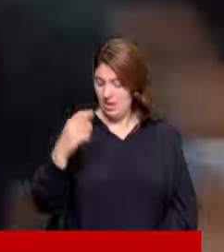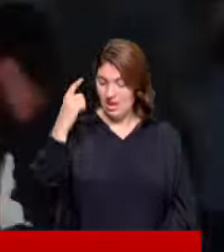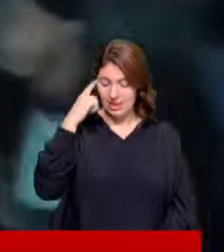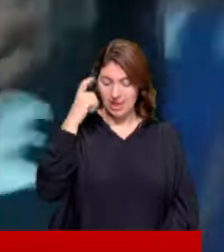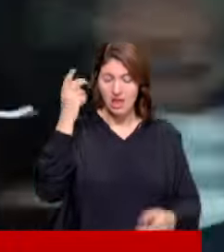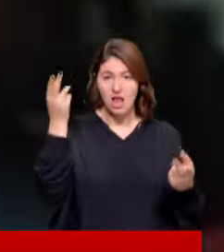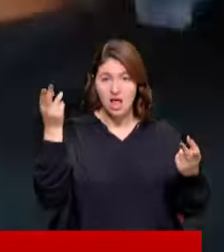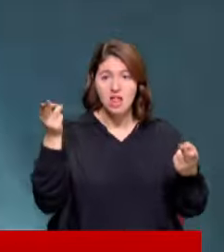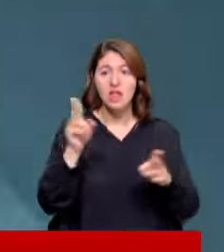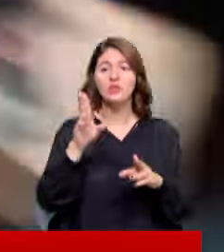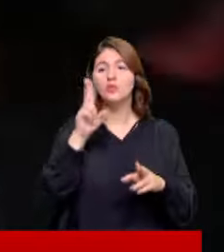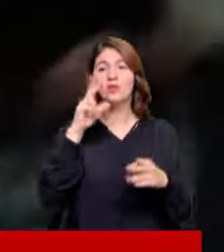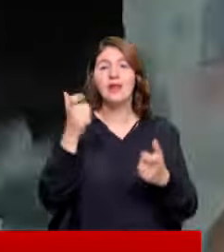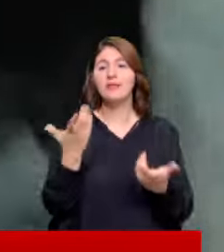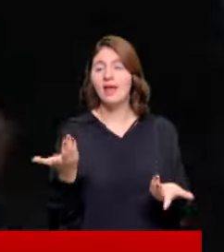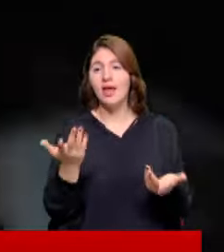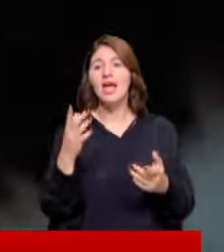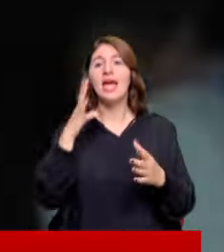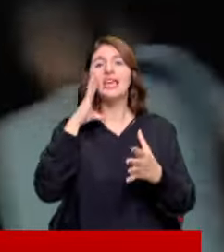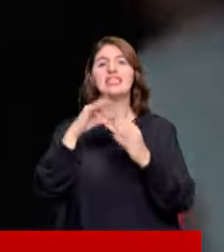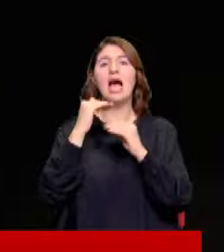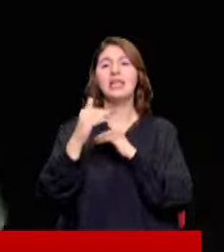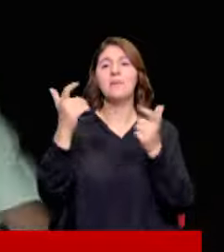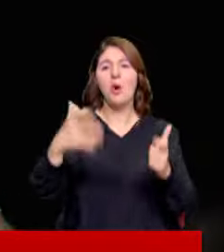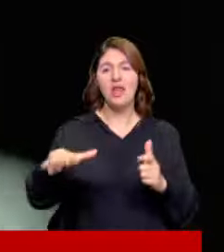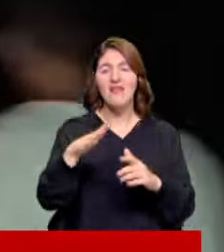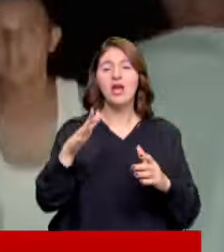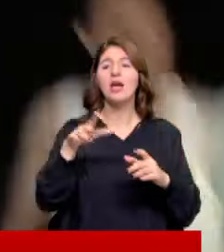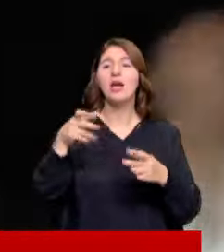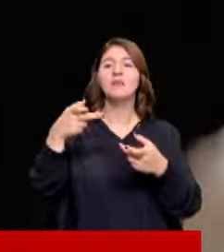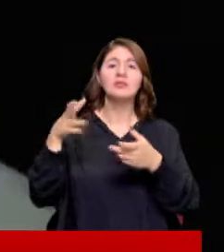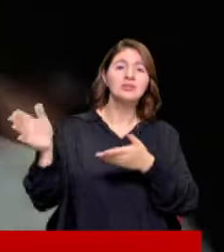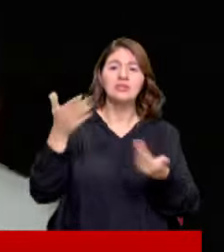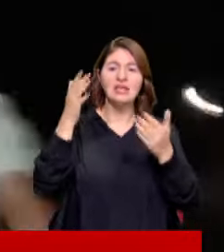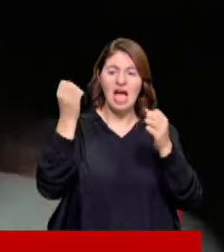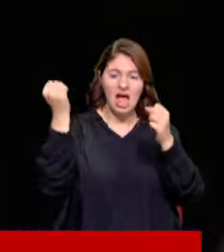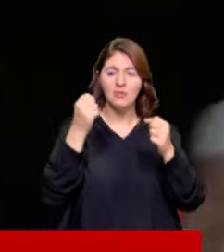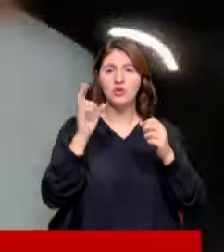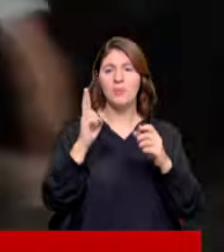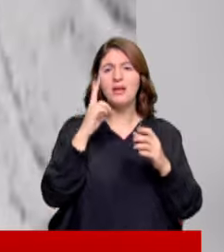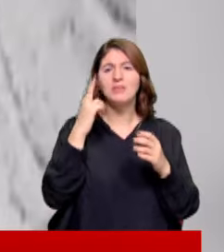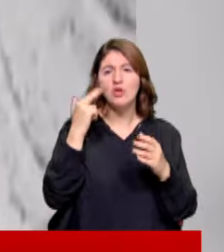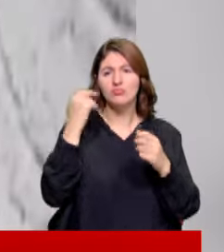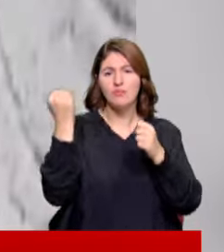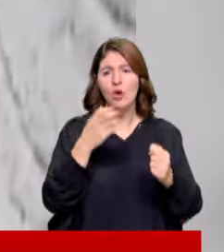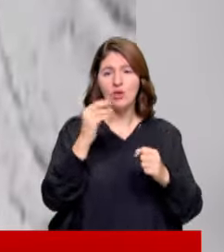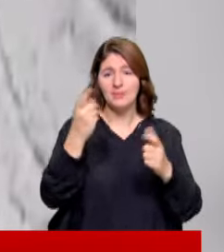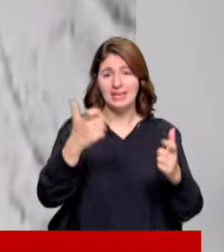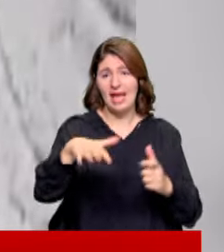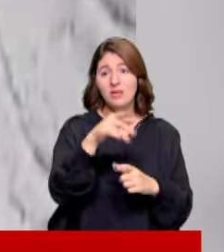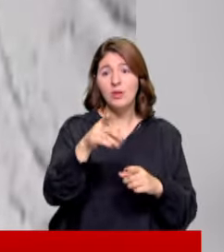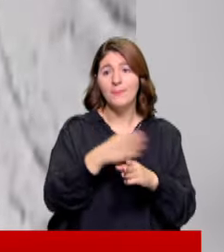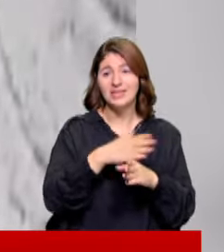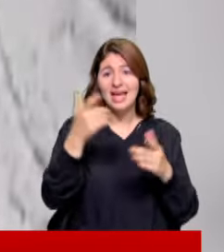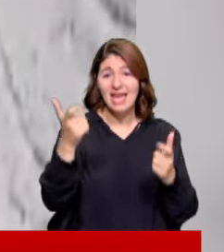İsrail'in katliamlarının son adresi insani bölge olarak belirlenen ve yerinden edilmiş sivillerin sığındığı Deir Belah kenti oldu. Burada